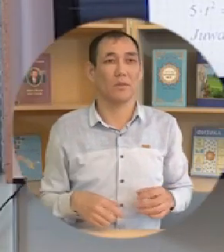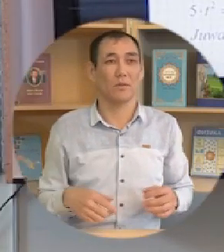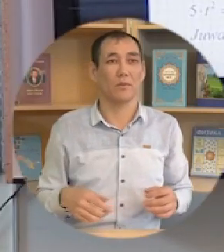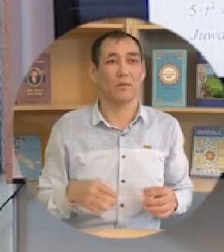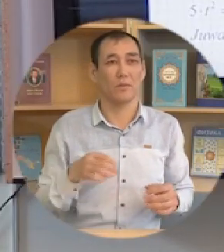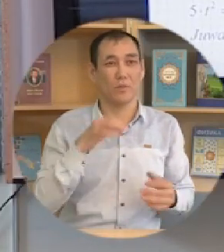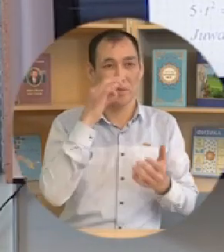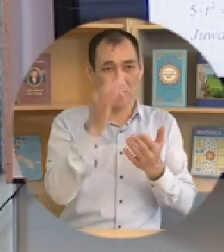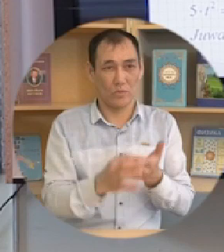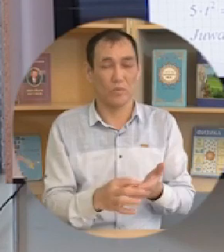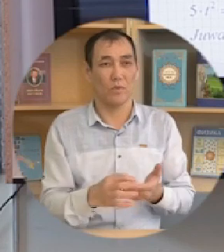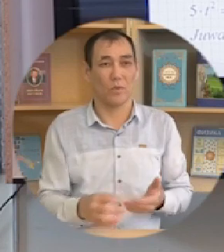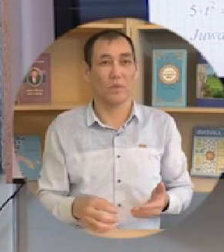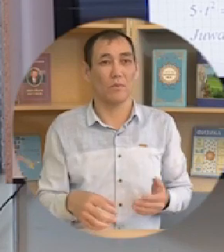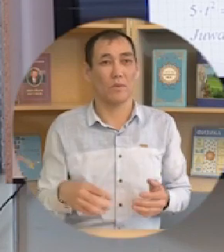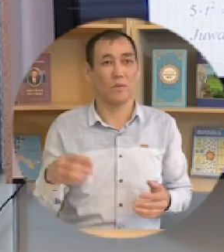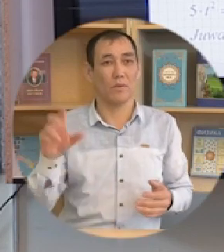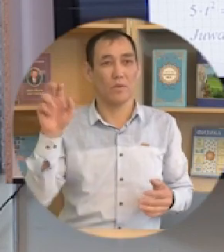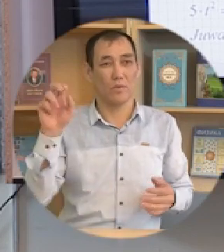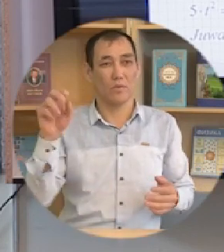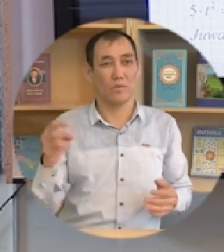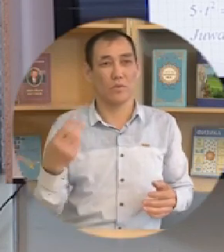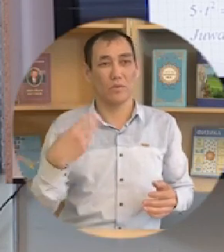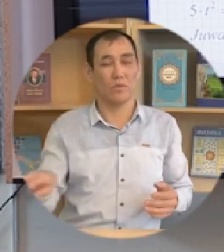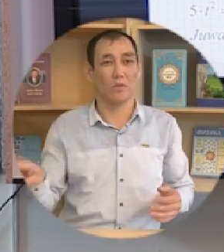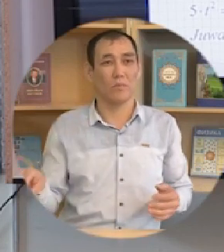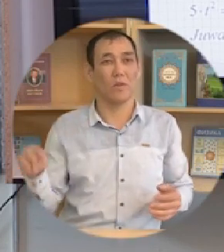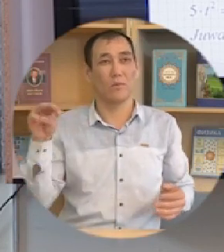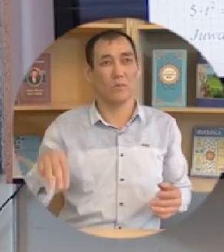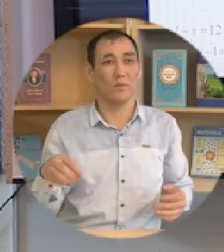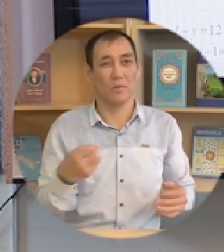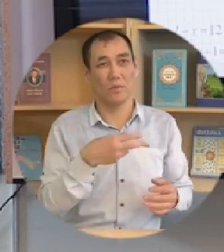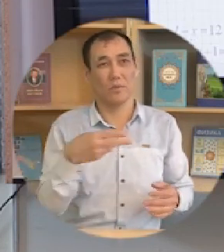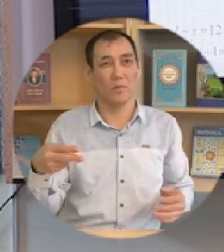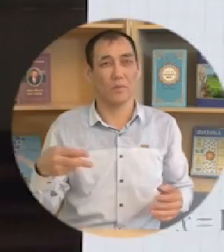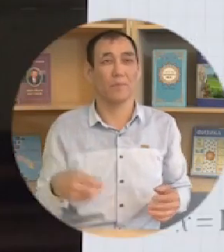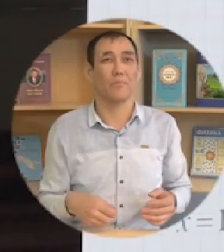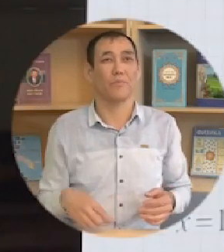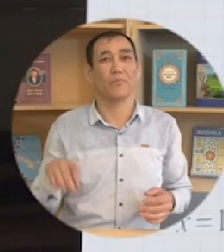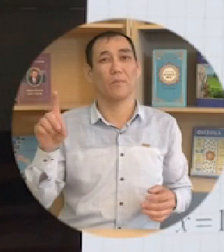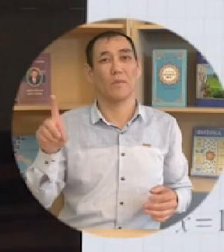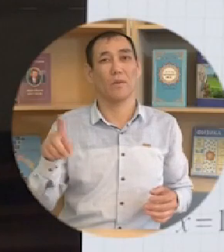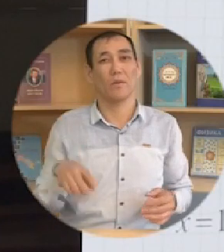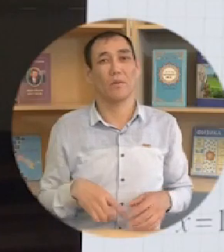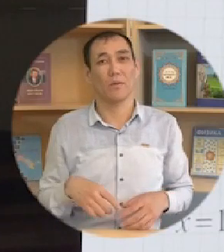Мәселеміздің жауабы шақтамыздың тереңлігі 320 метрге тең.